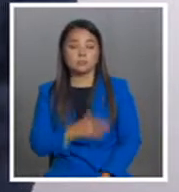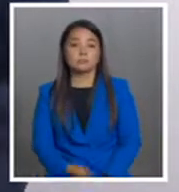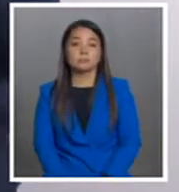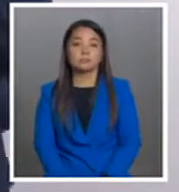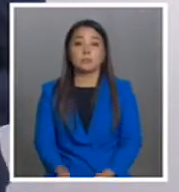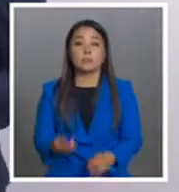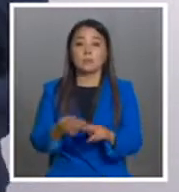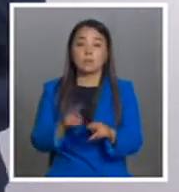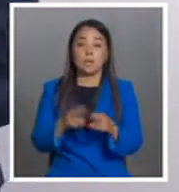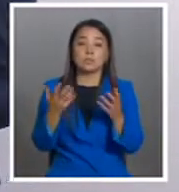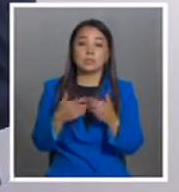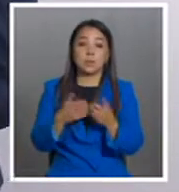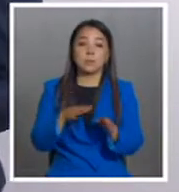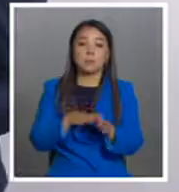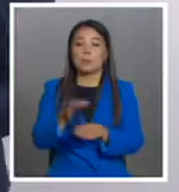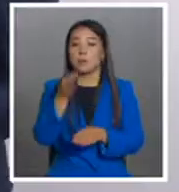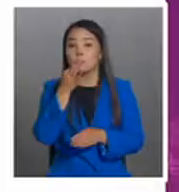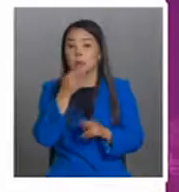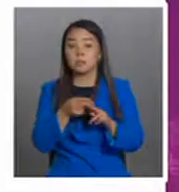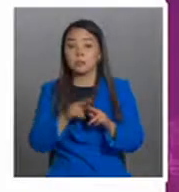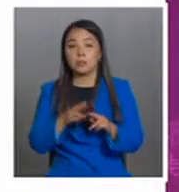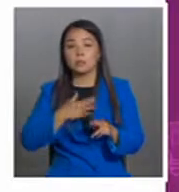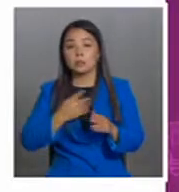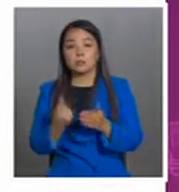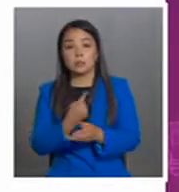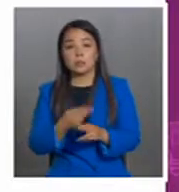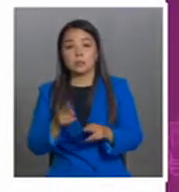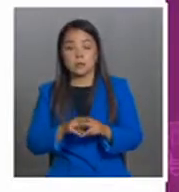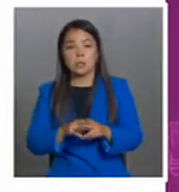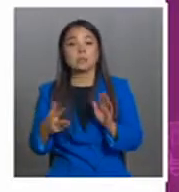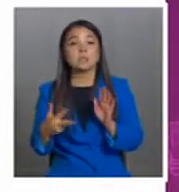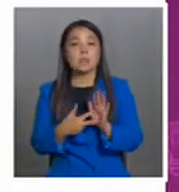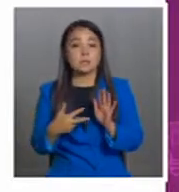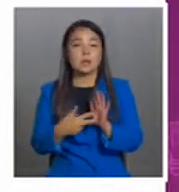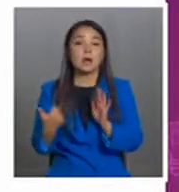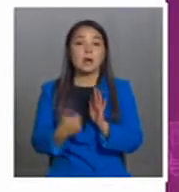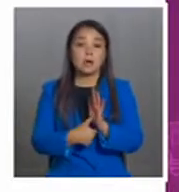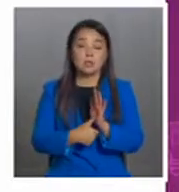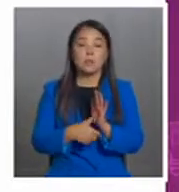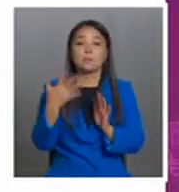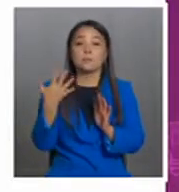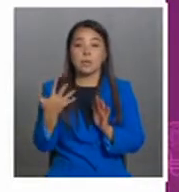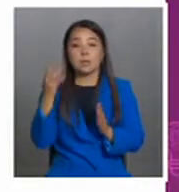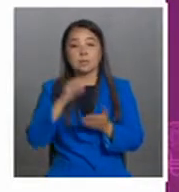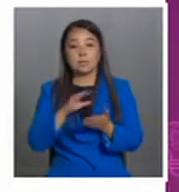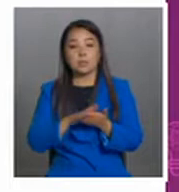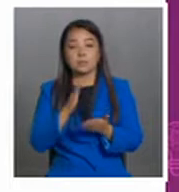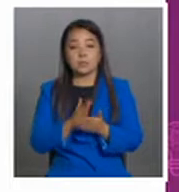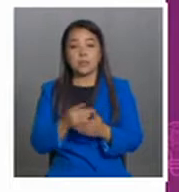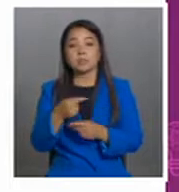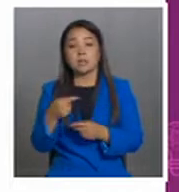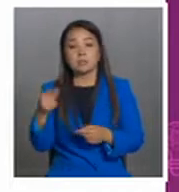Бұл есепті орындамас бұрын алдымен біз осы 8, 6 және 5 сандарына кері